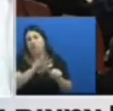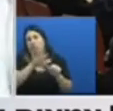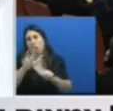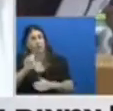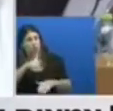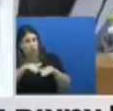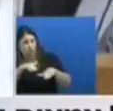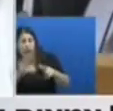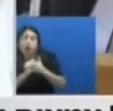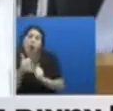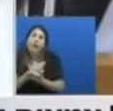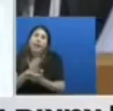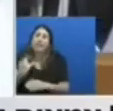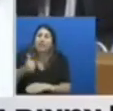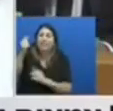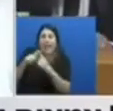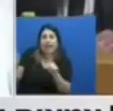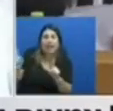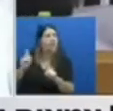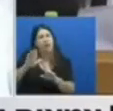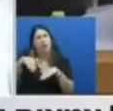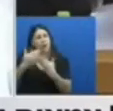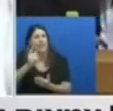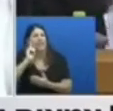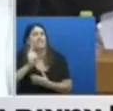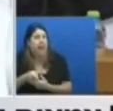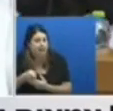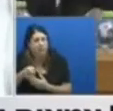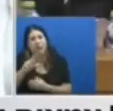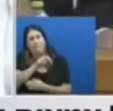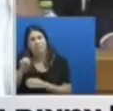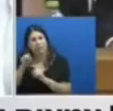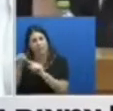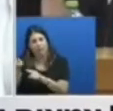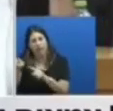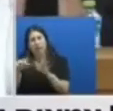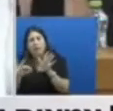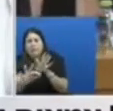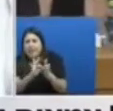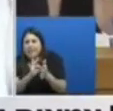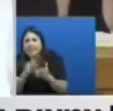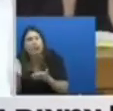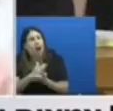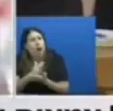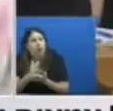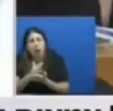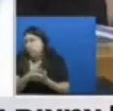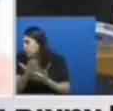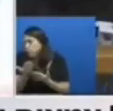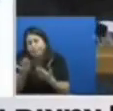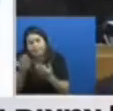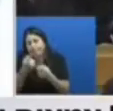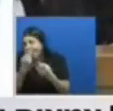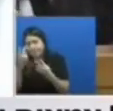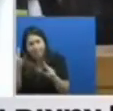נוכל להתערב בחקיקה בעתיד אנחנו לא דנים בדיונים תיאורטיים אקדמיים זה כלל בסיסי בבגץ אנחנו טוענים בדיון אד